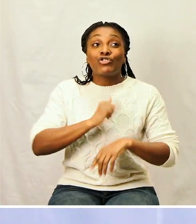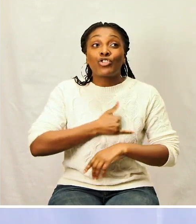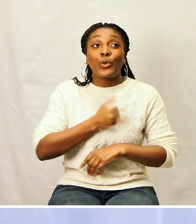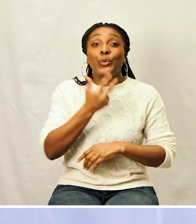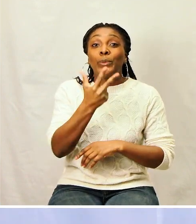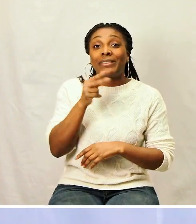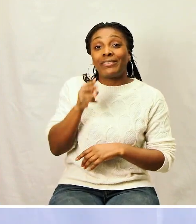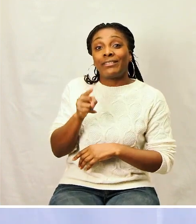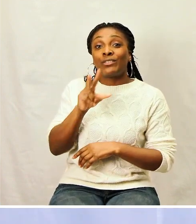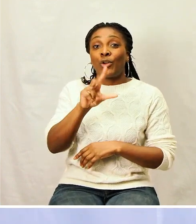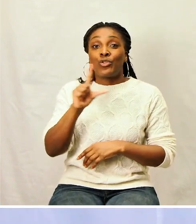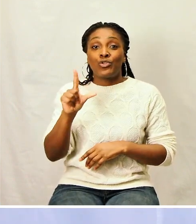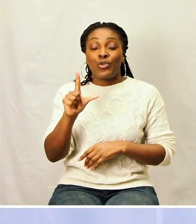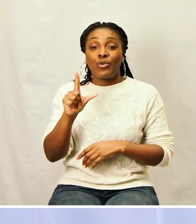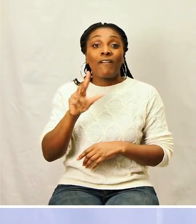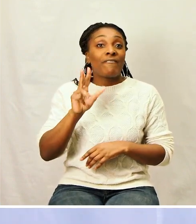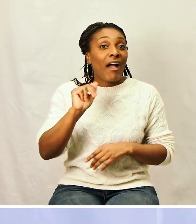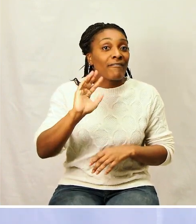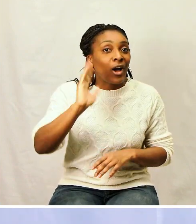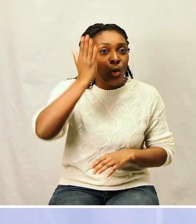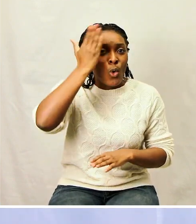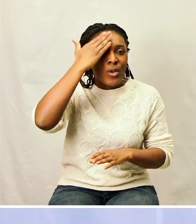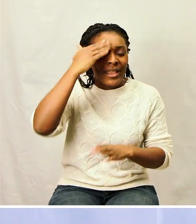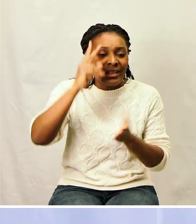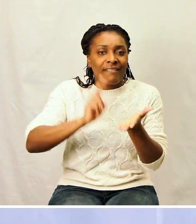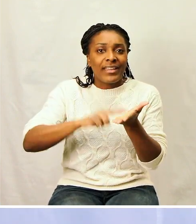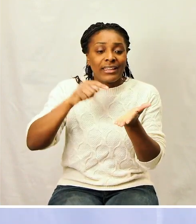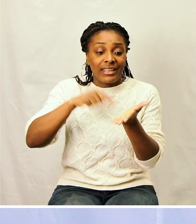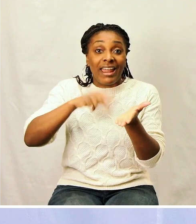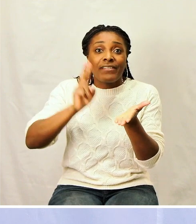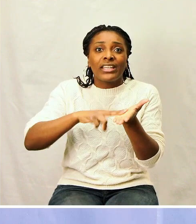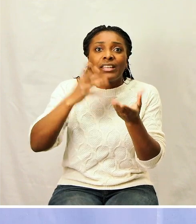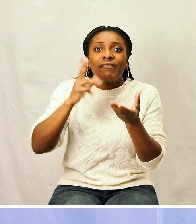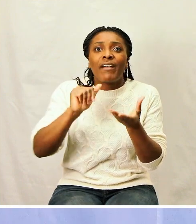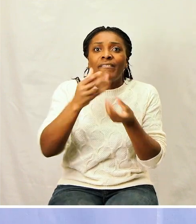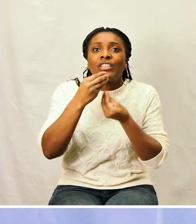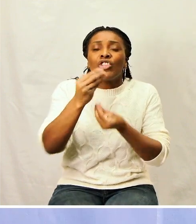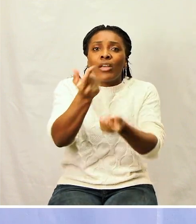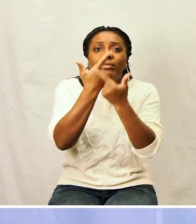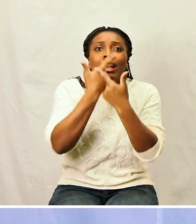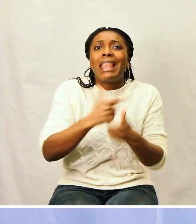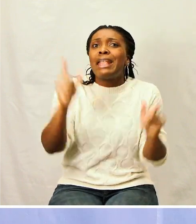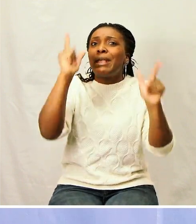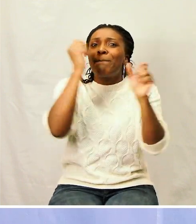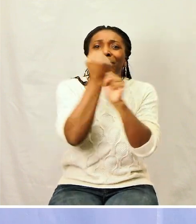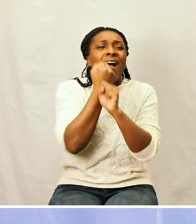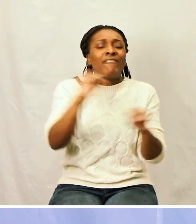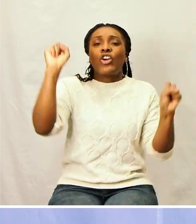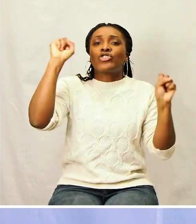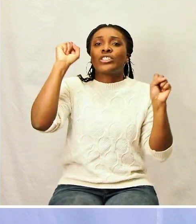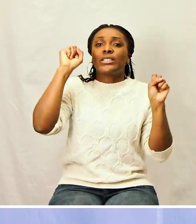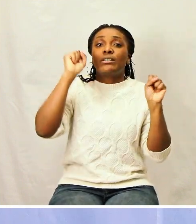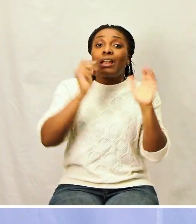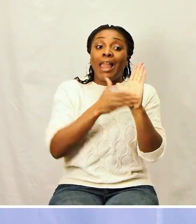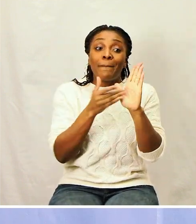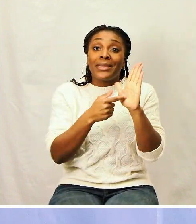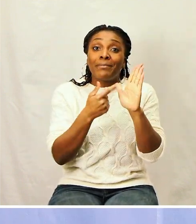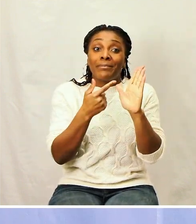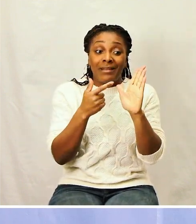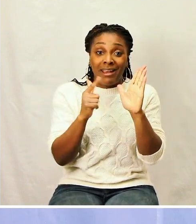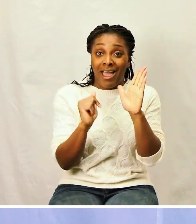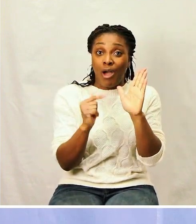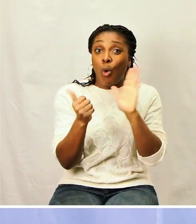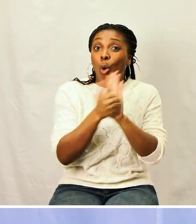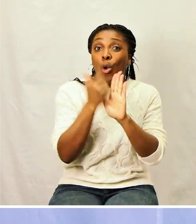832 vous connaîtrez la vérité et la vérité vous affranchira vous rendra libre en fait la Parole de Dieu elle est là pour t'éclairer et pour te